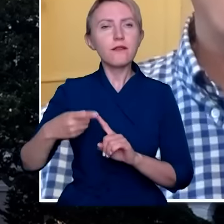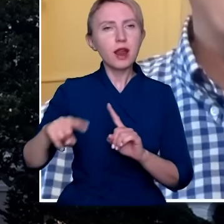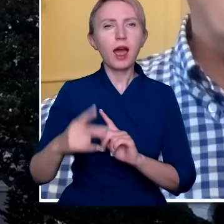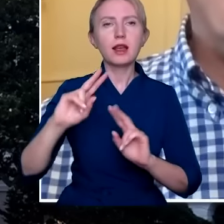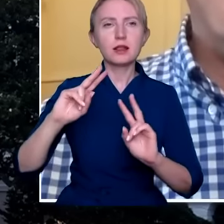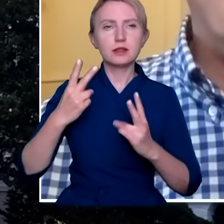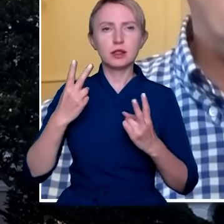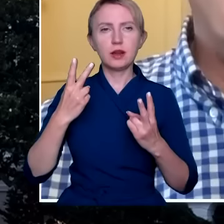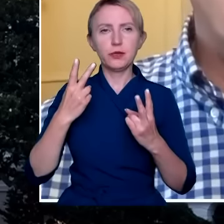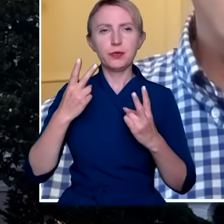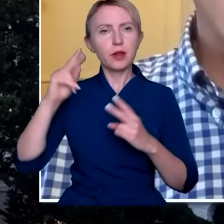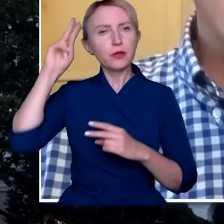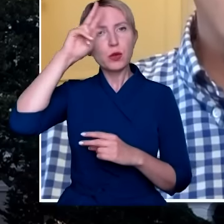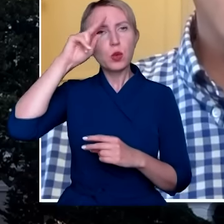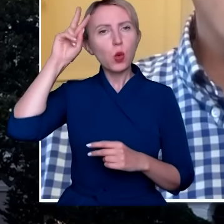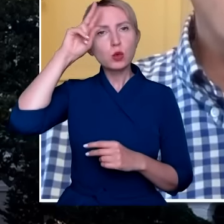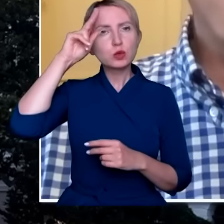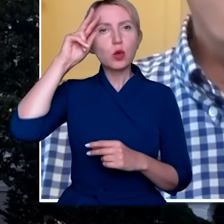filozofa,